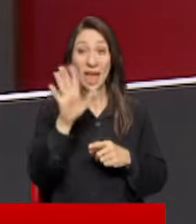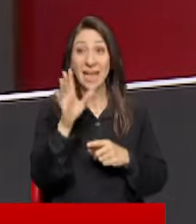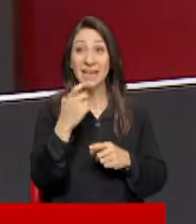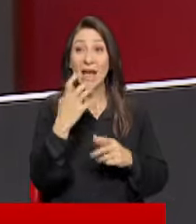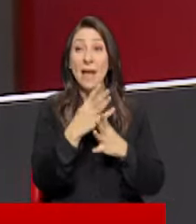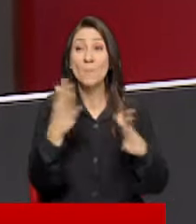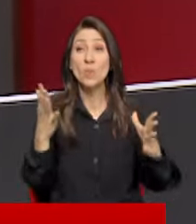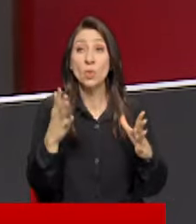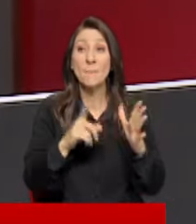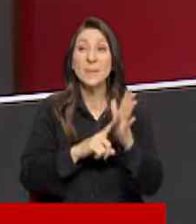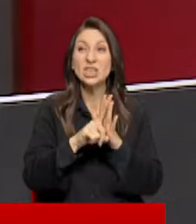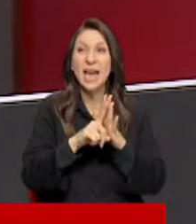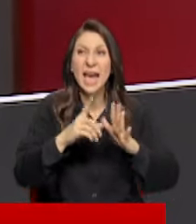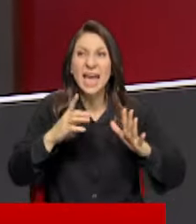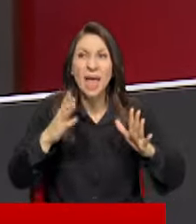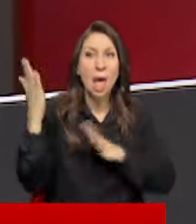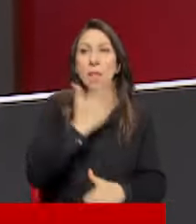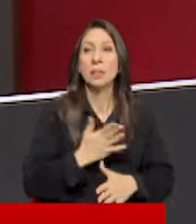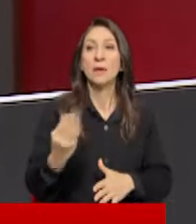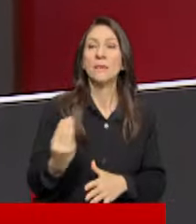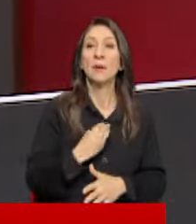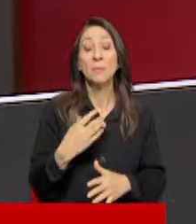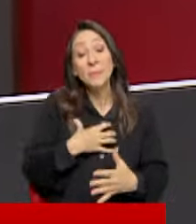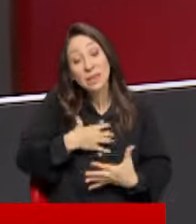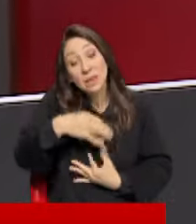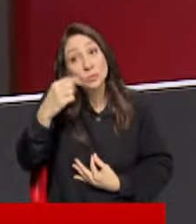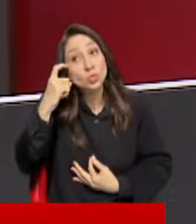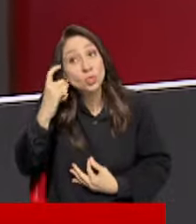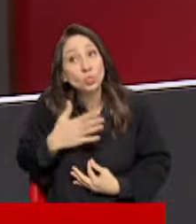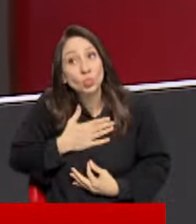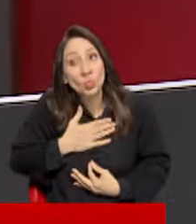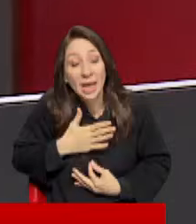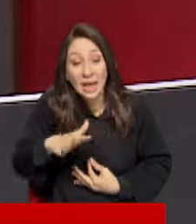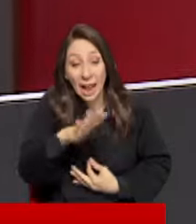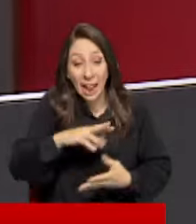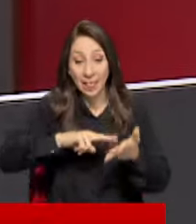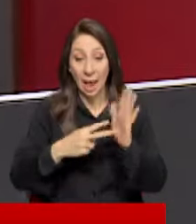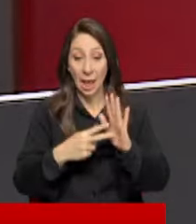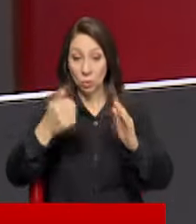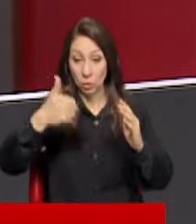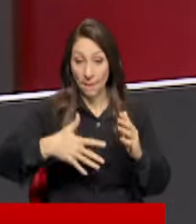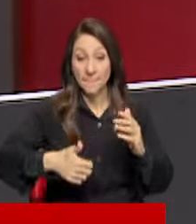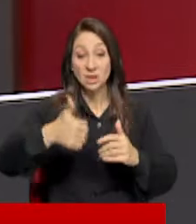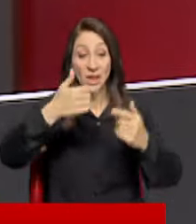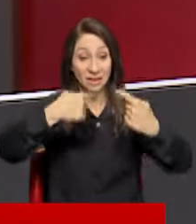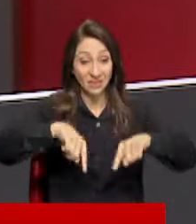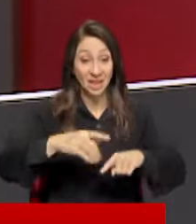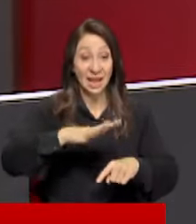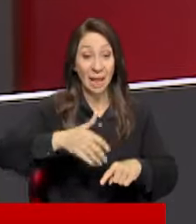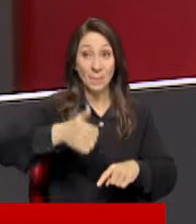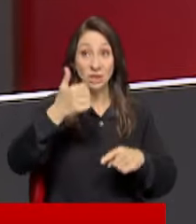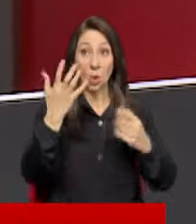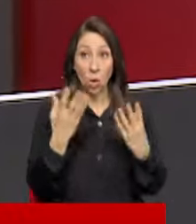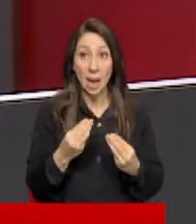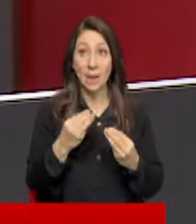de en büyük başarıdan mahrum kıldılar. O yüzden de benim şahsi görüşüm Genel İdare Kurulu üyeleri, Başkanlık Divanı ve Genel Başkanı